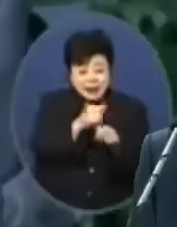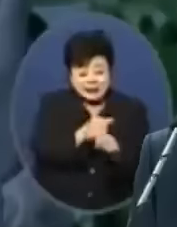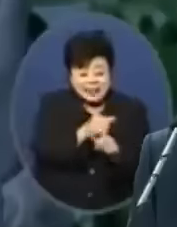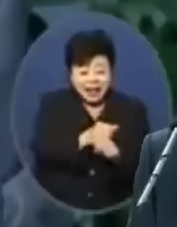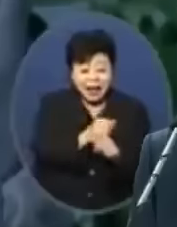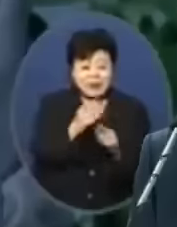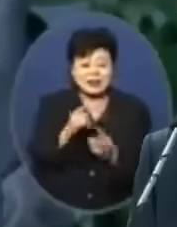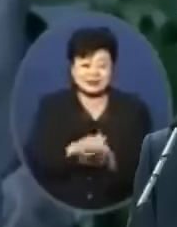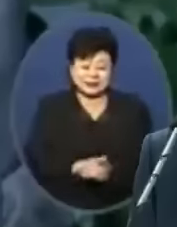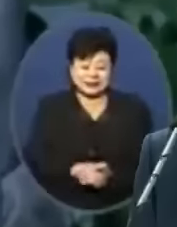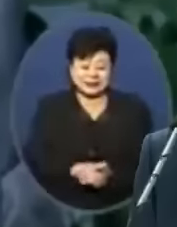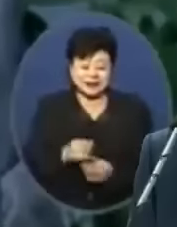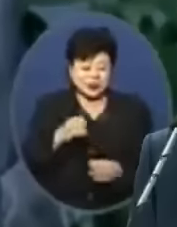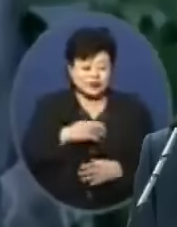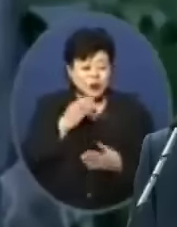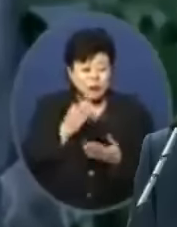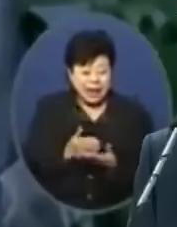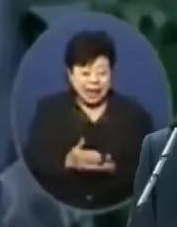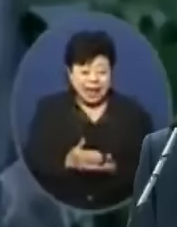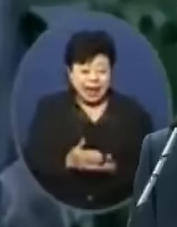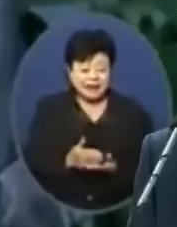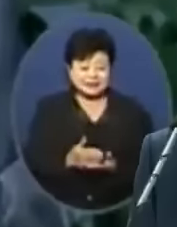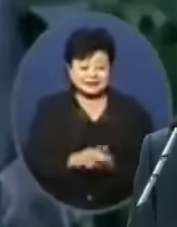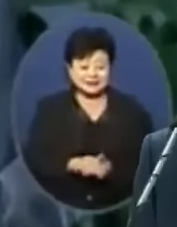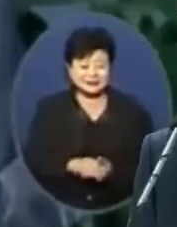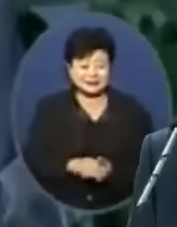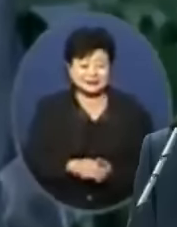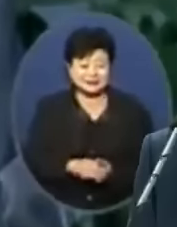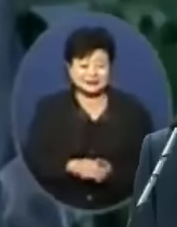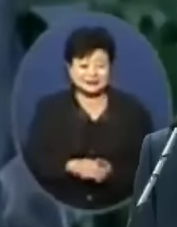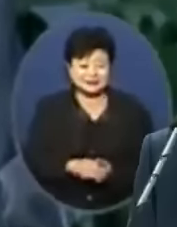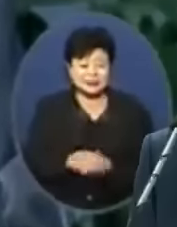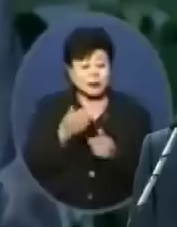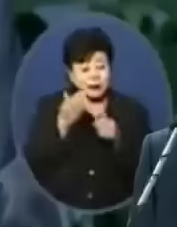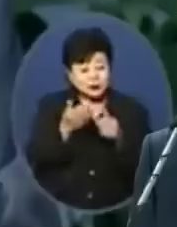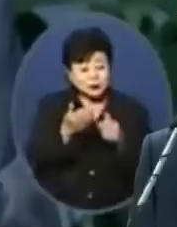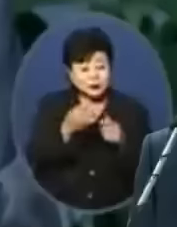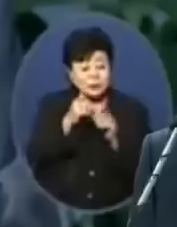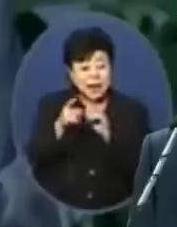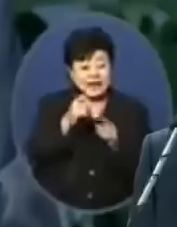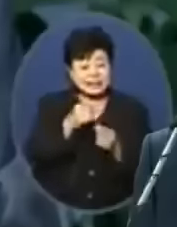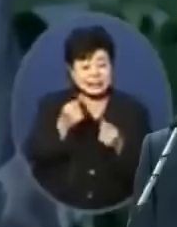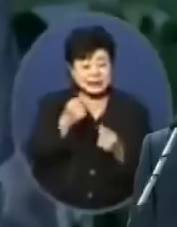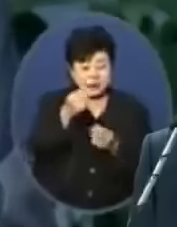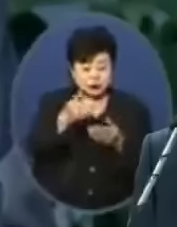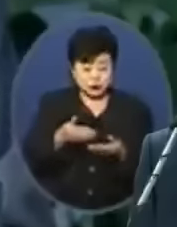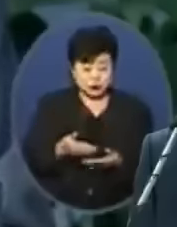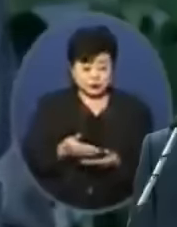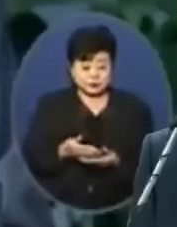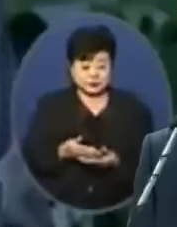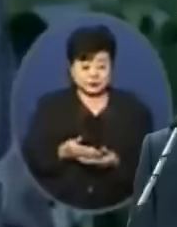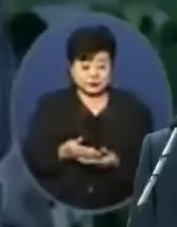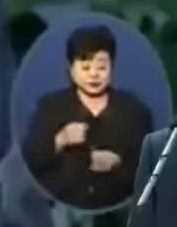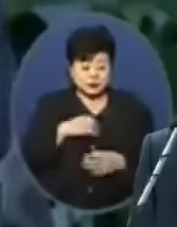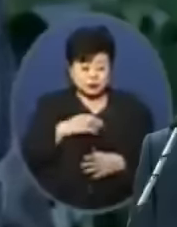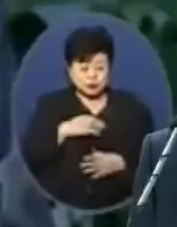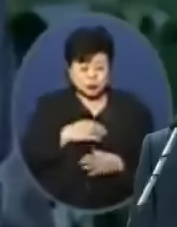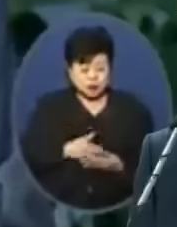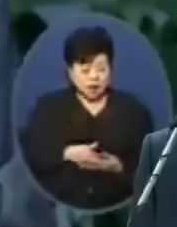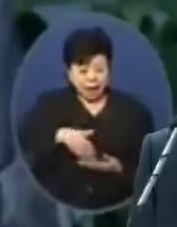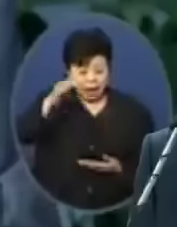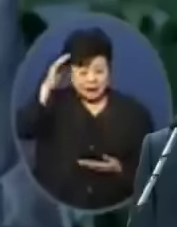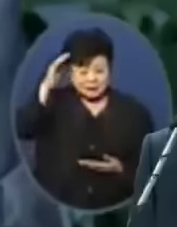하시라고 말했으니 두려워 말라. 그렇게 말하면 그 말이 힘을 주는 것입니다. 두려움은